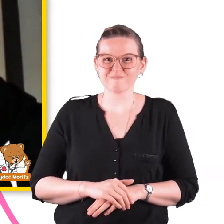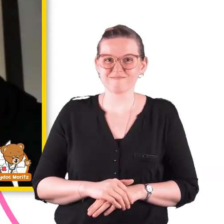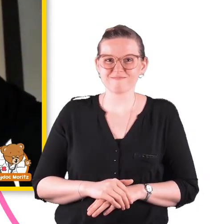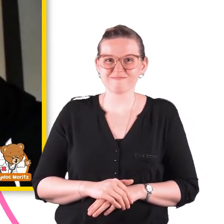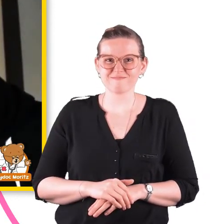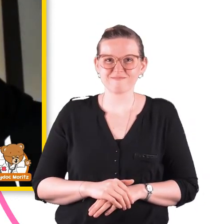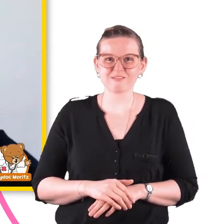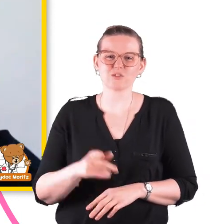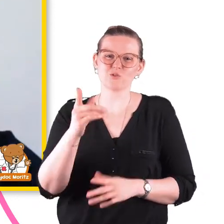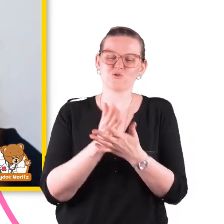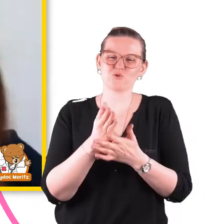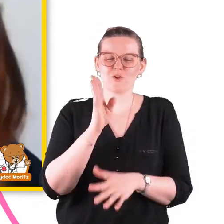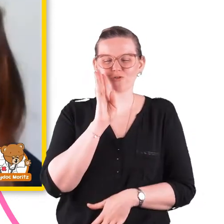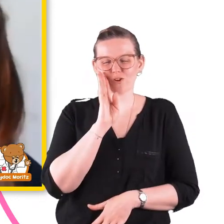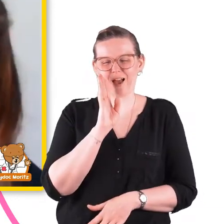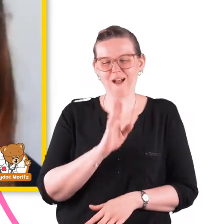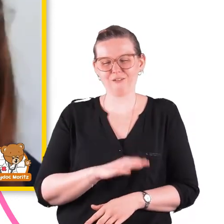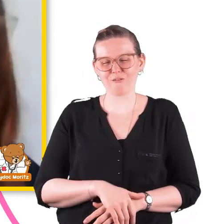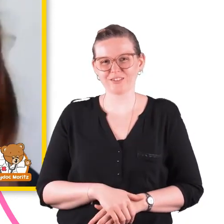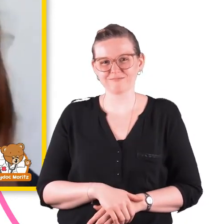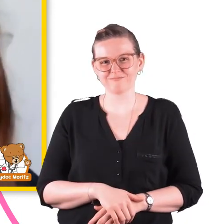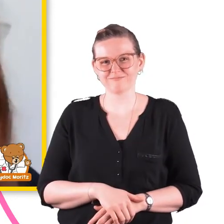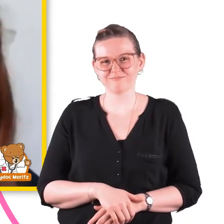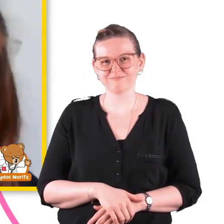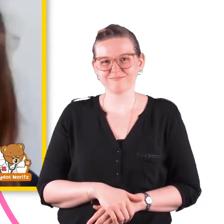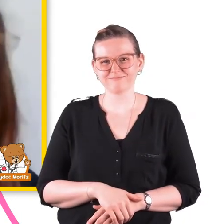Tschüss. Ja, die schläft schon.